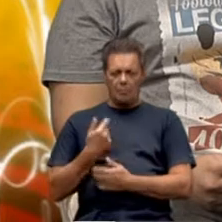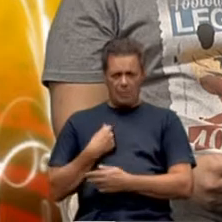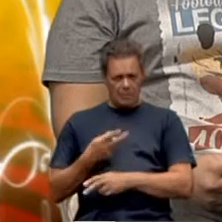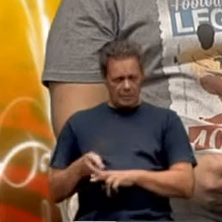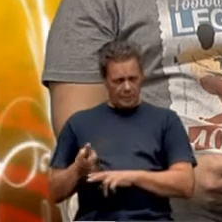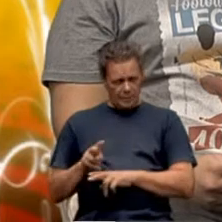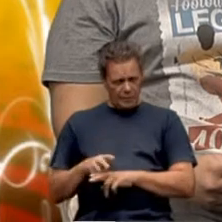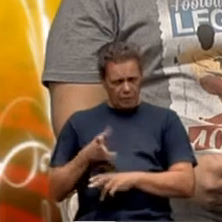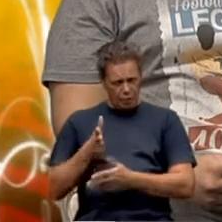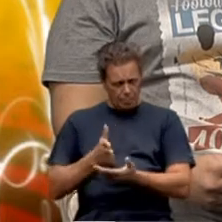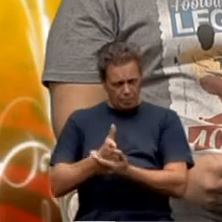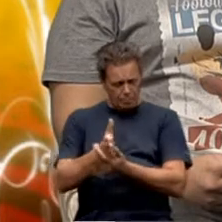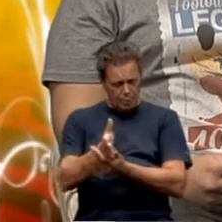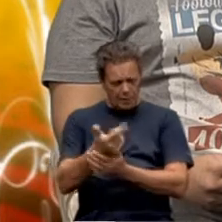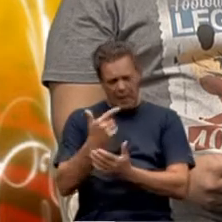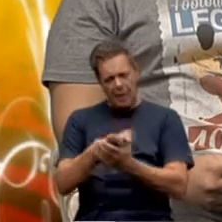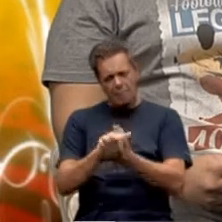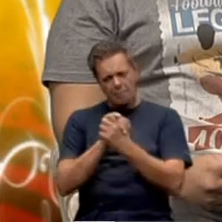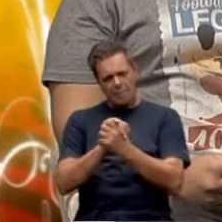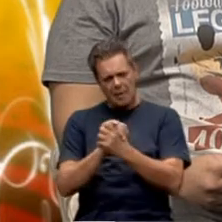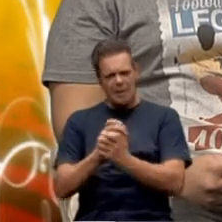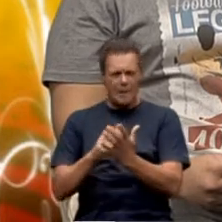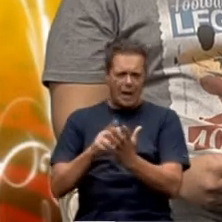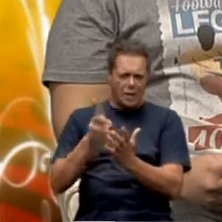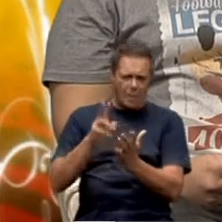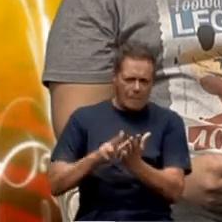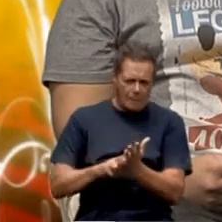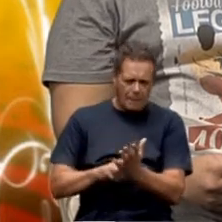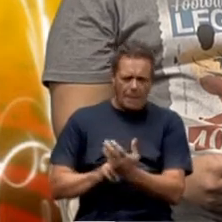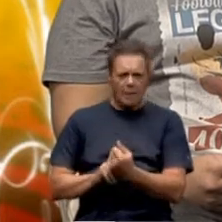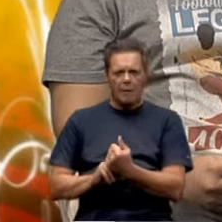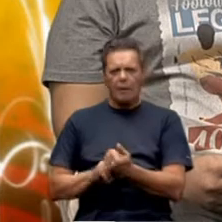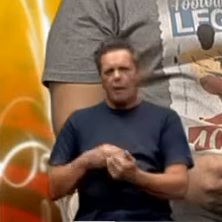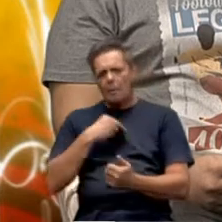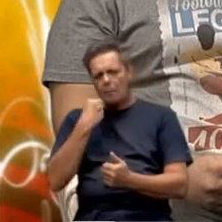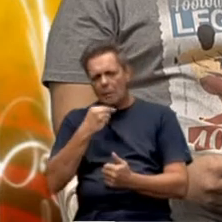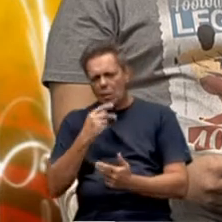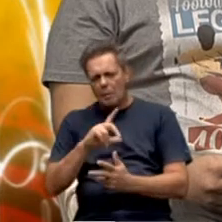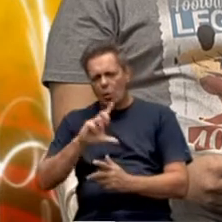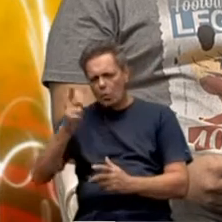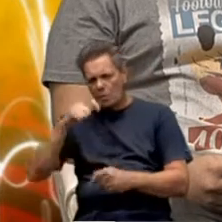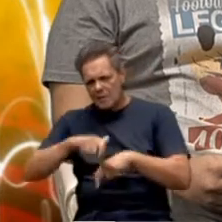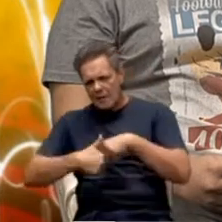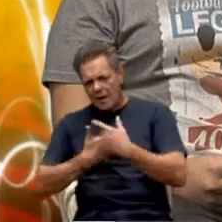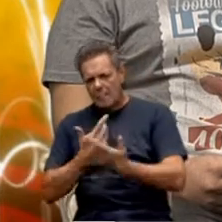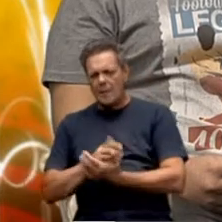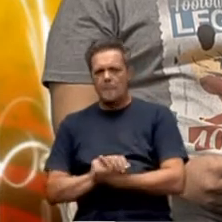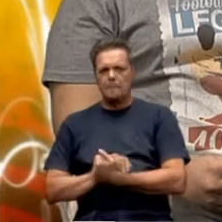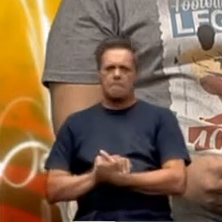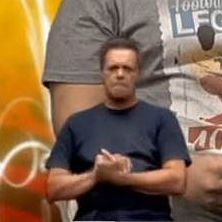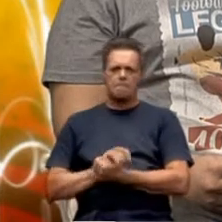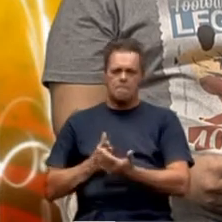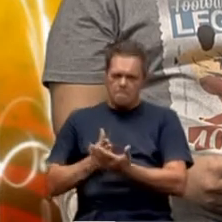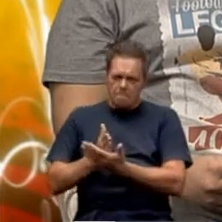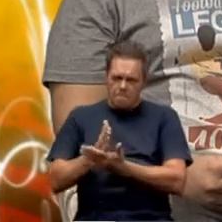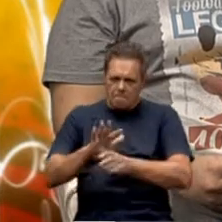to sve proveli na neki prijateljski način. Više bi pričali o nekim drugim stvarima i kroz to